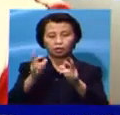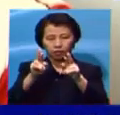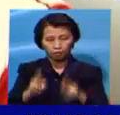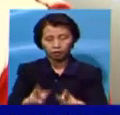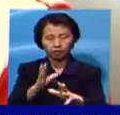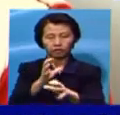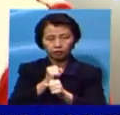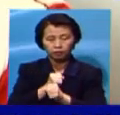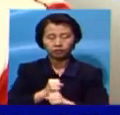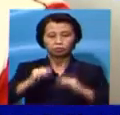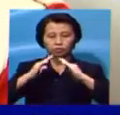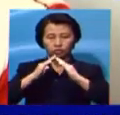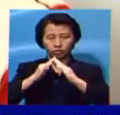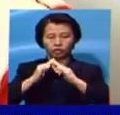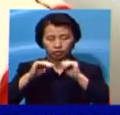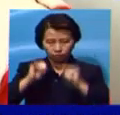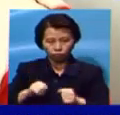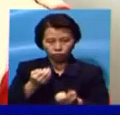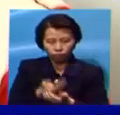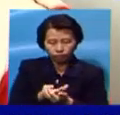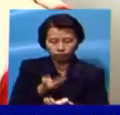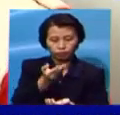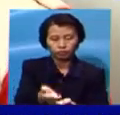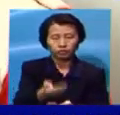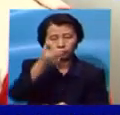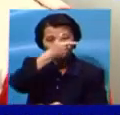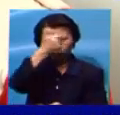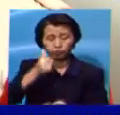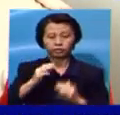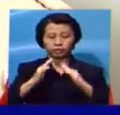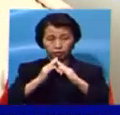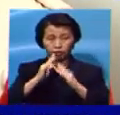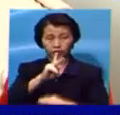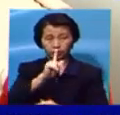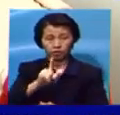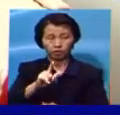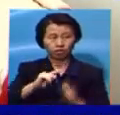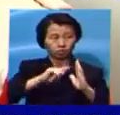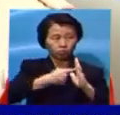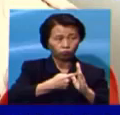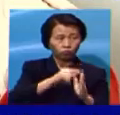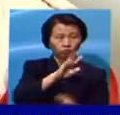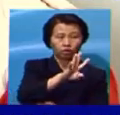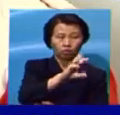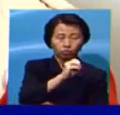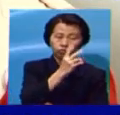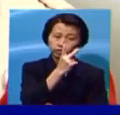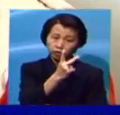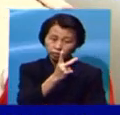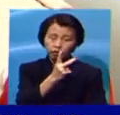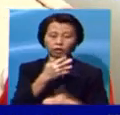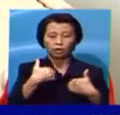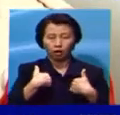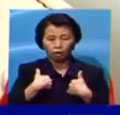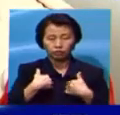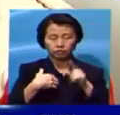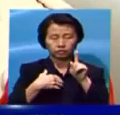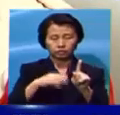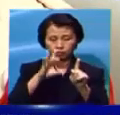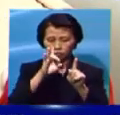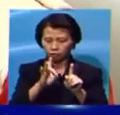rumah dengan mampu dibeli pasal di KUA lumpur kita ada rumah darada mula 42 ada yang